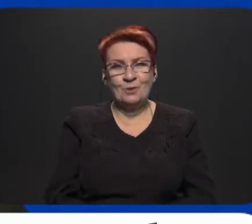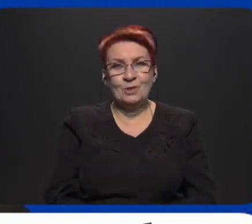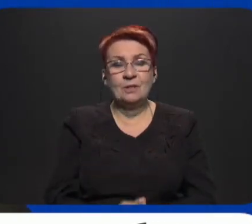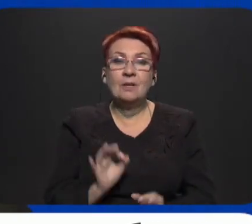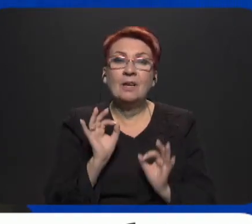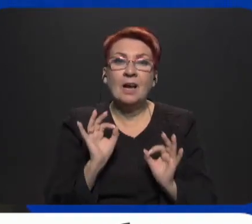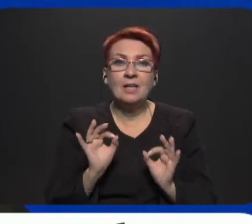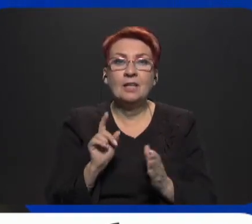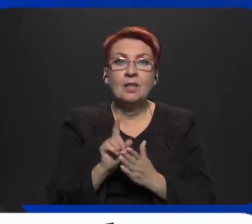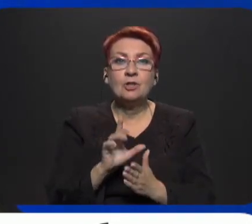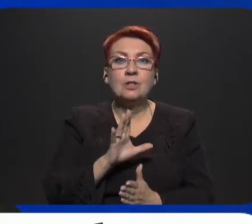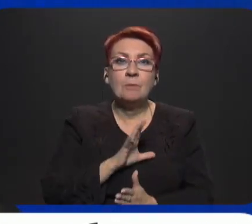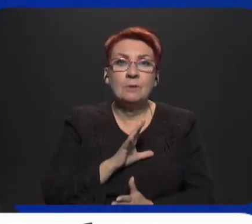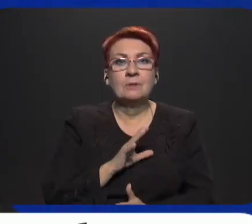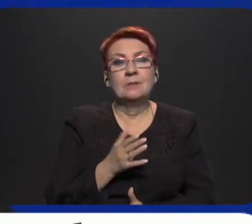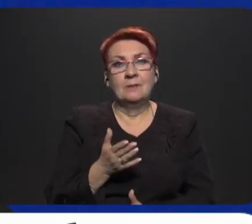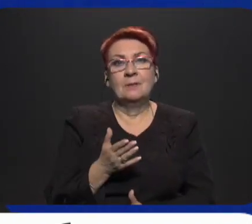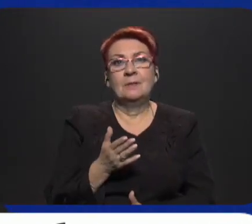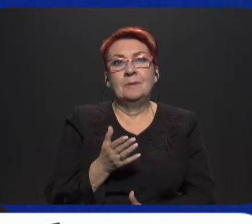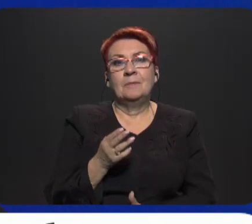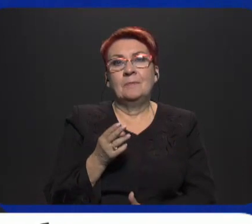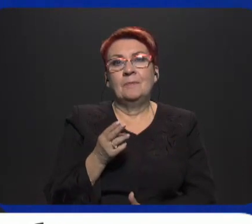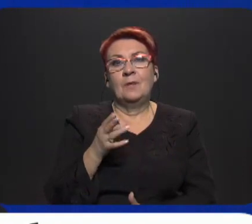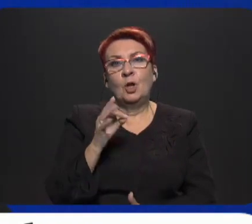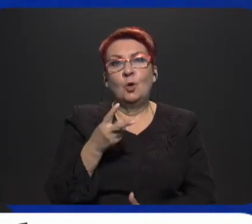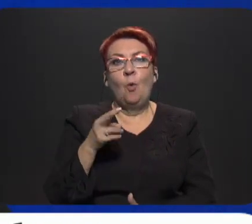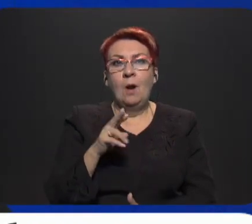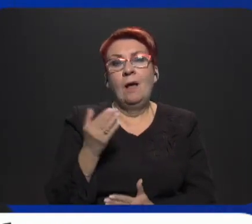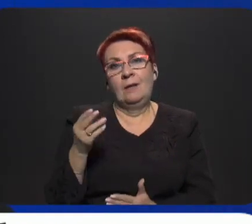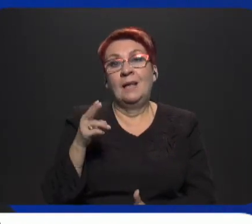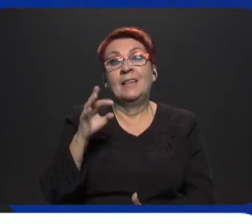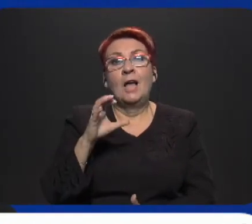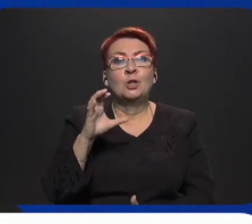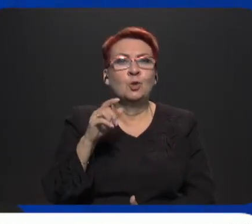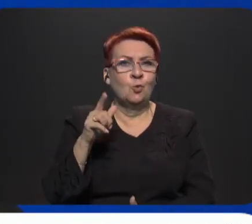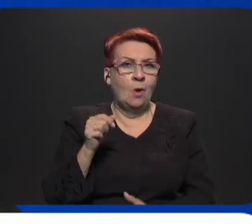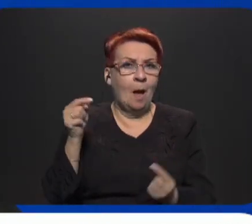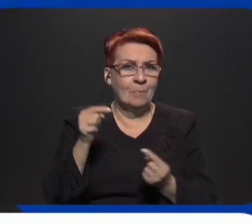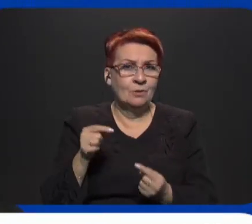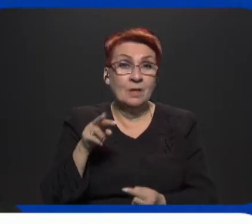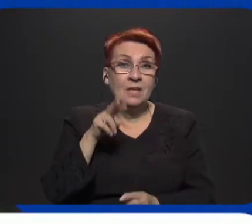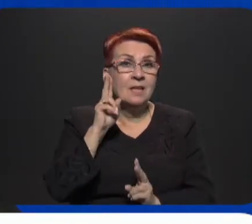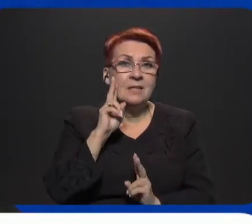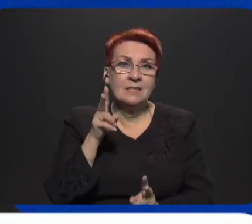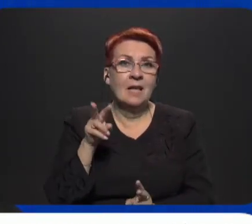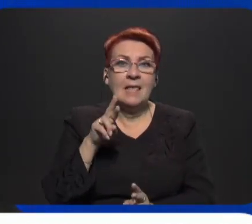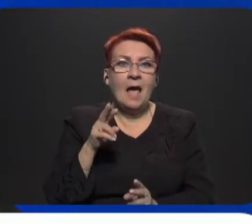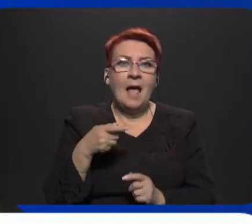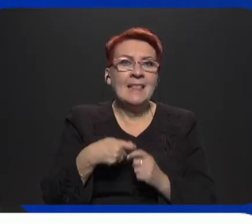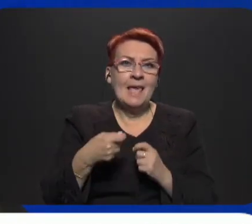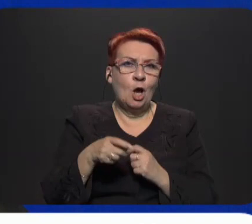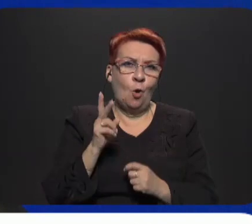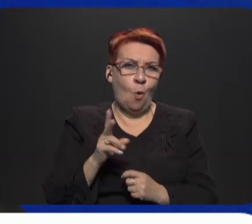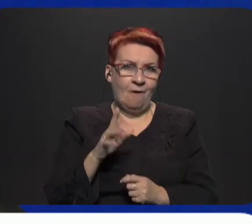же, должна быть доля досуга, да, определенного. Я не знаю, я не игрок в карты,